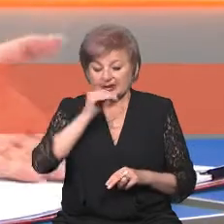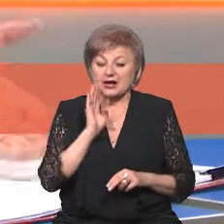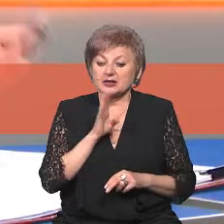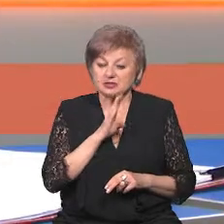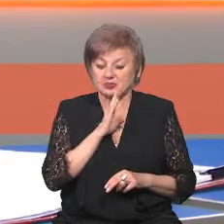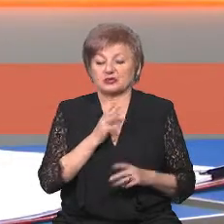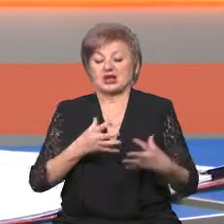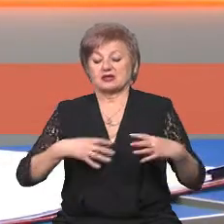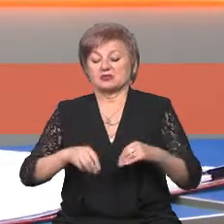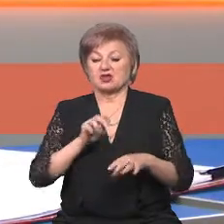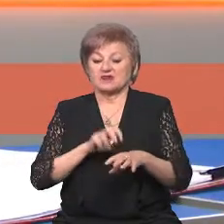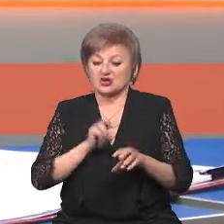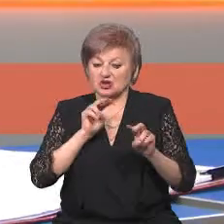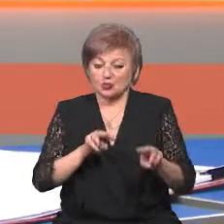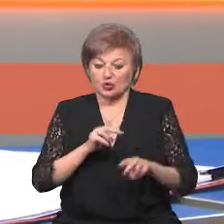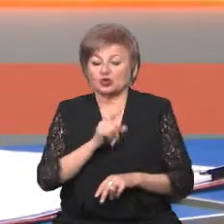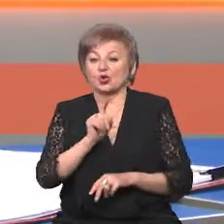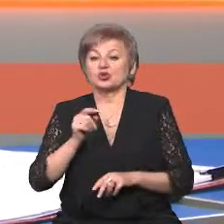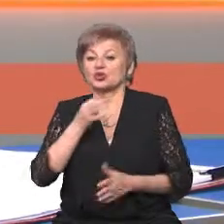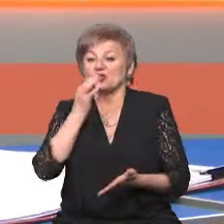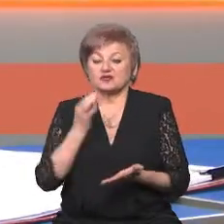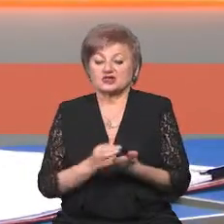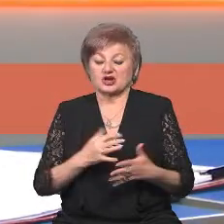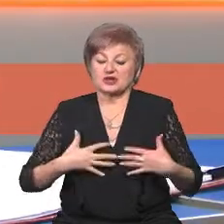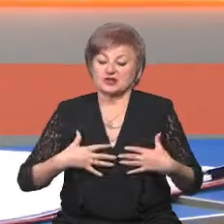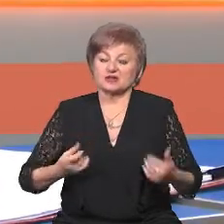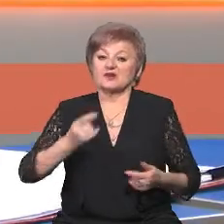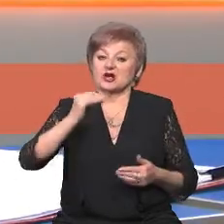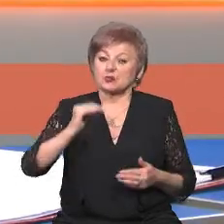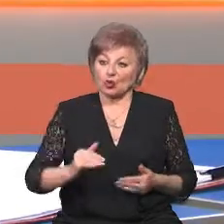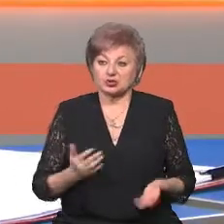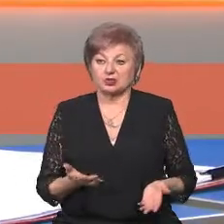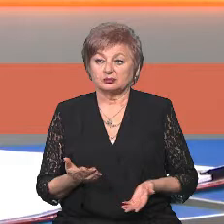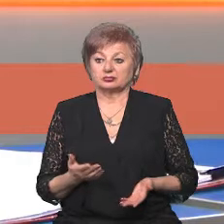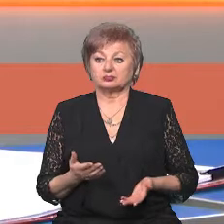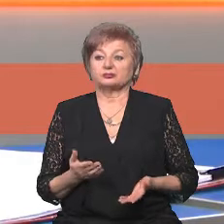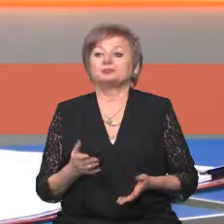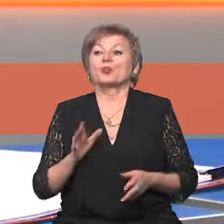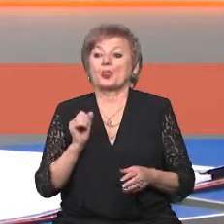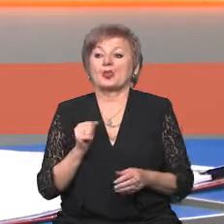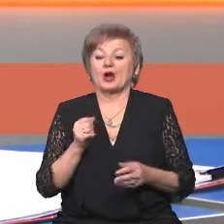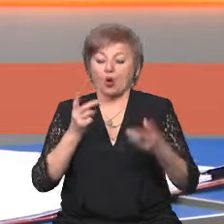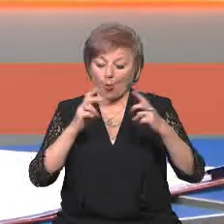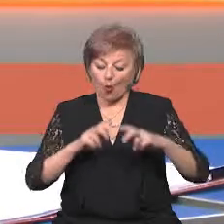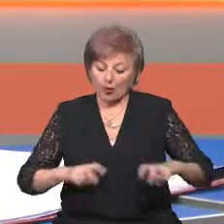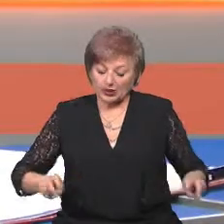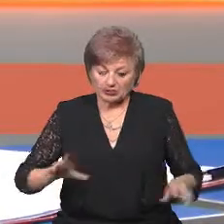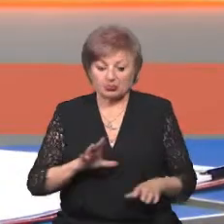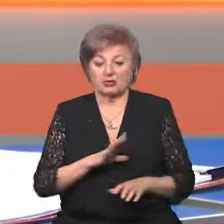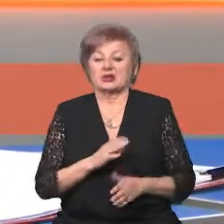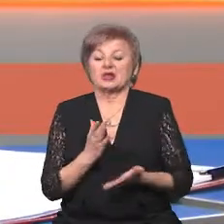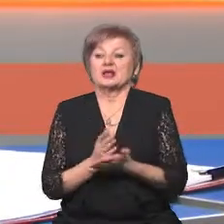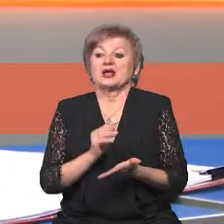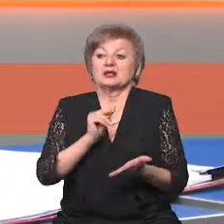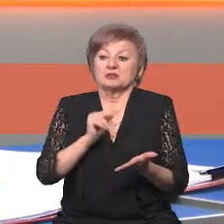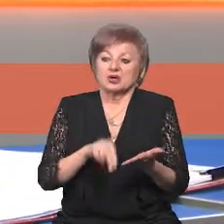наглядом сімейного лікаря, вони відповідають за здоров'я дитини. Дитина пройшла профілактичний огляд, в неї є